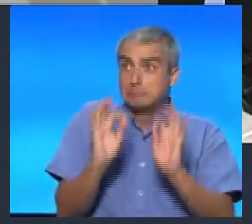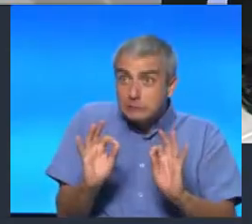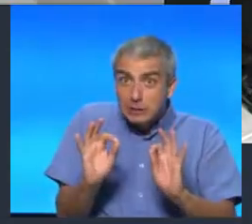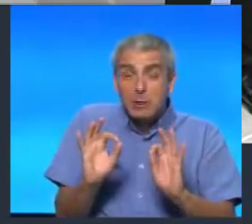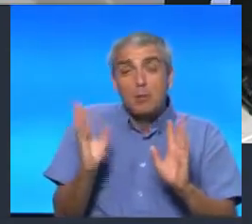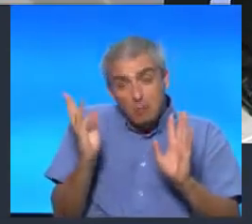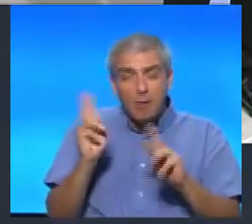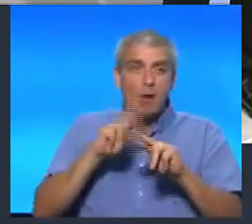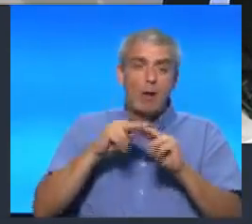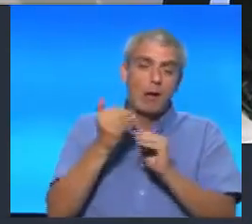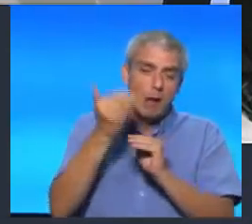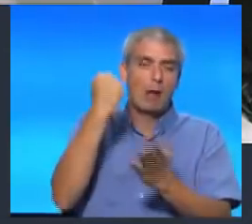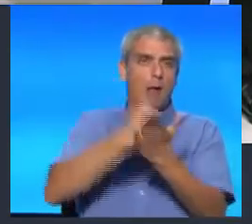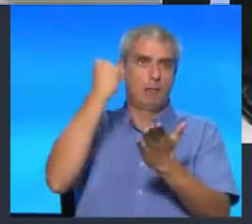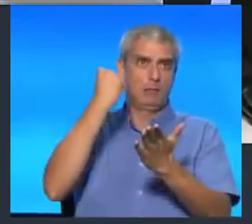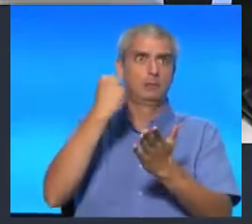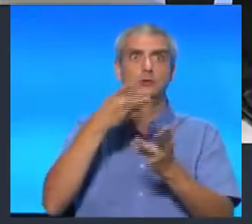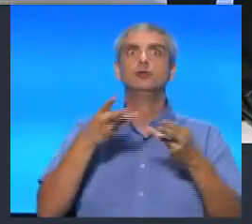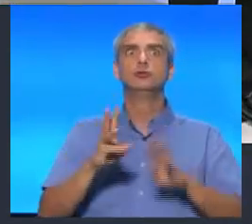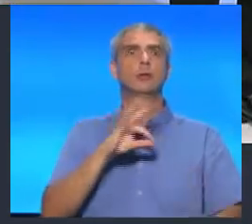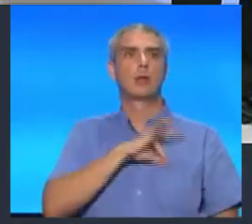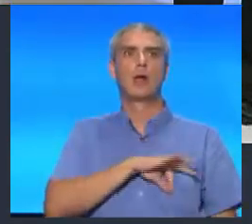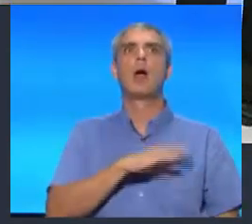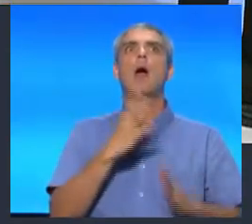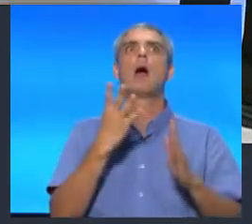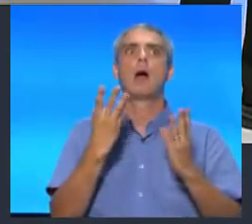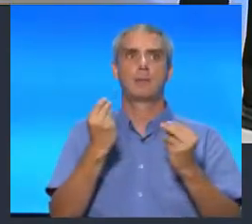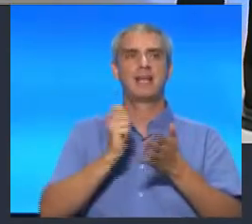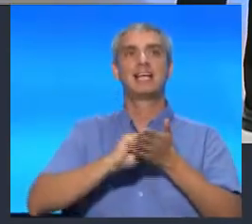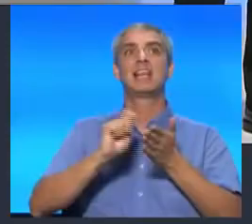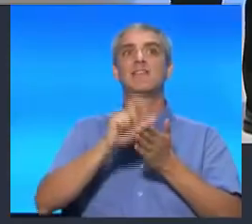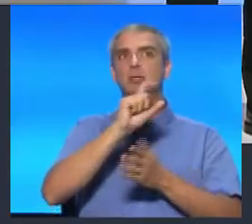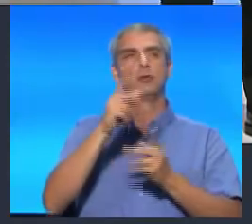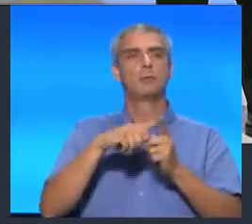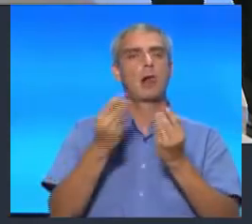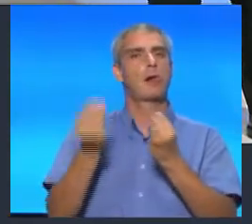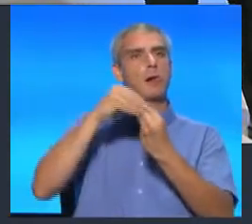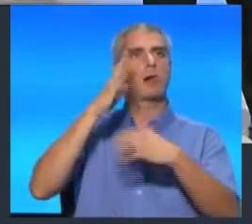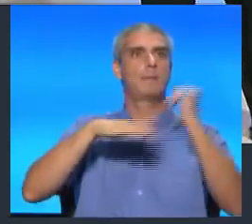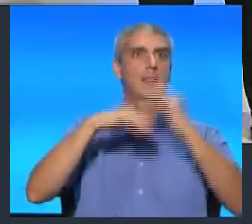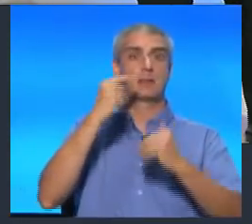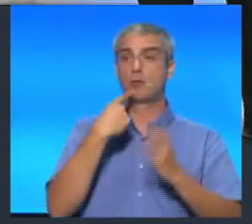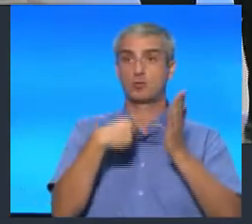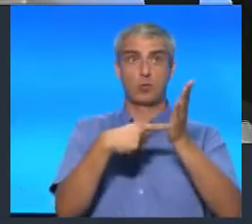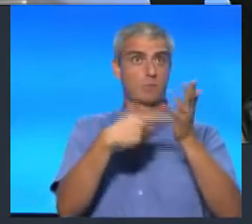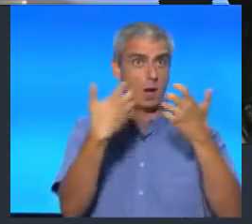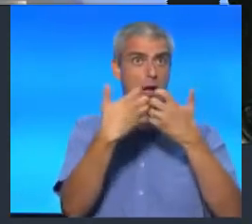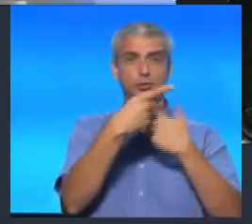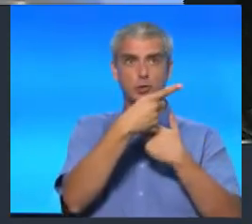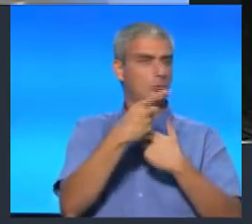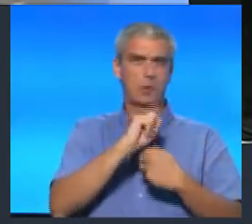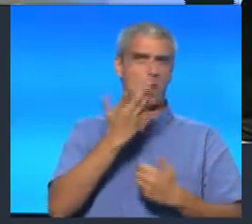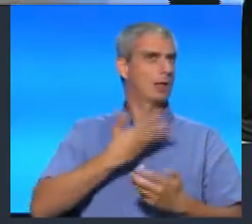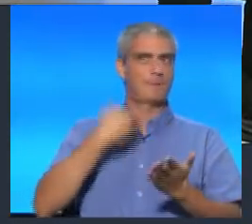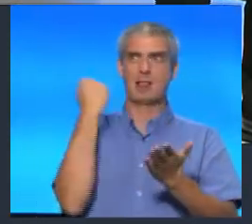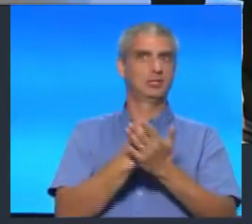מכשירים בדיעבד. השיטה הזו הניבה לו כמה וכמה כתבי אישום על חריגות בנייה. באשדוד למשל, החברה לא טרחה לקבל